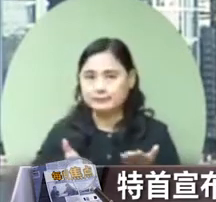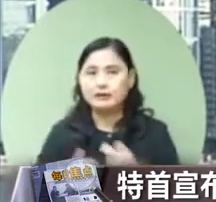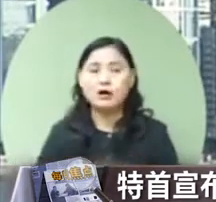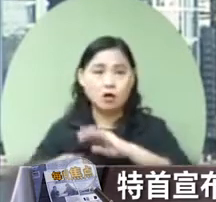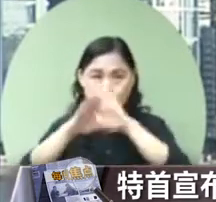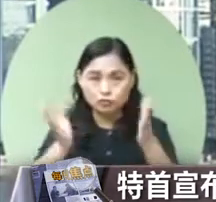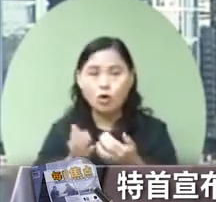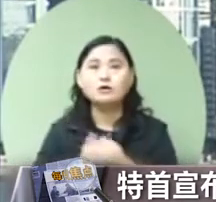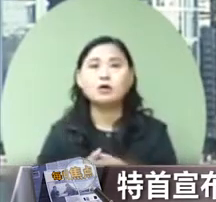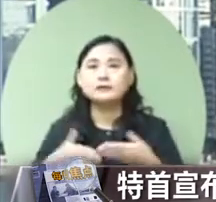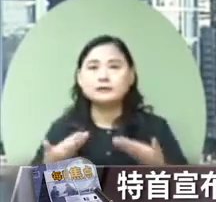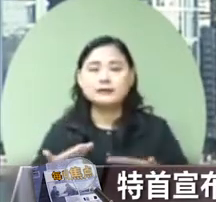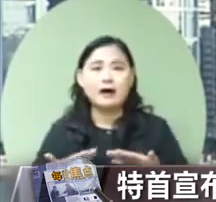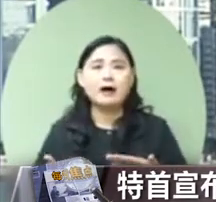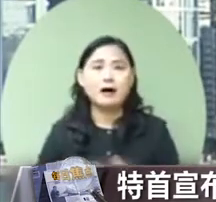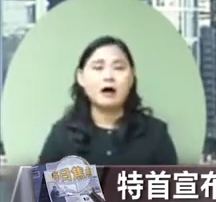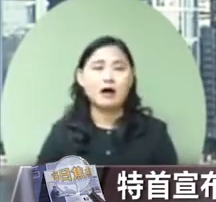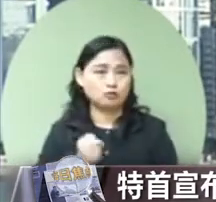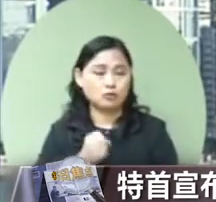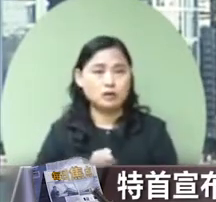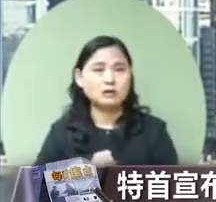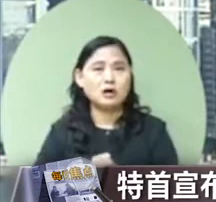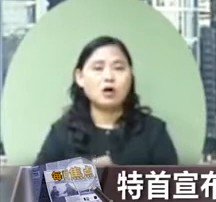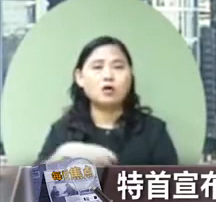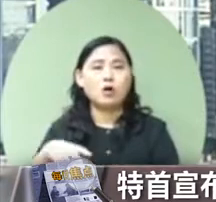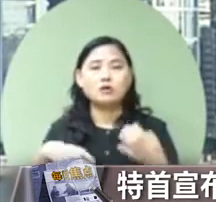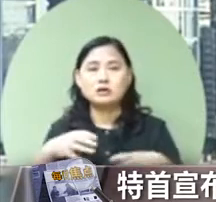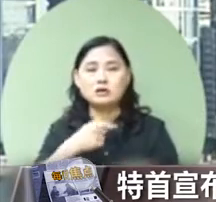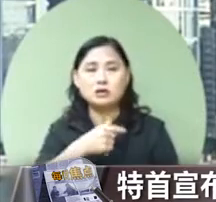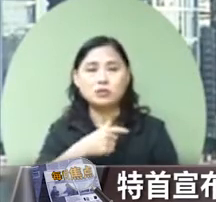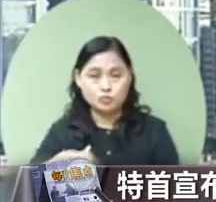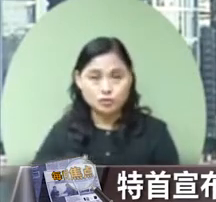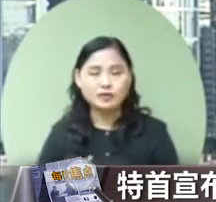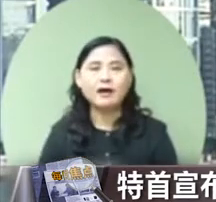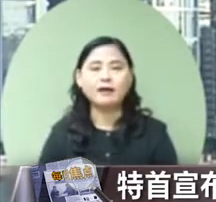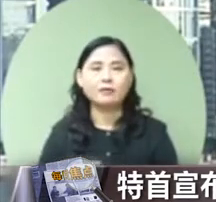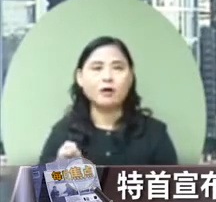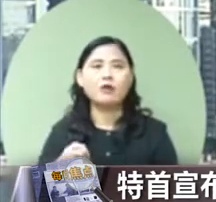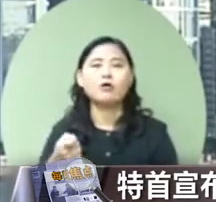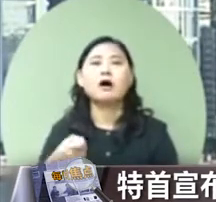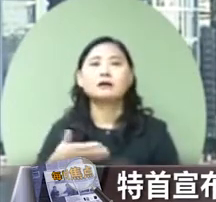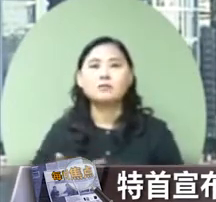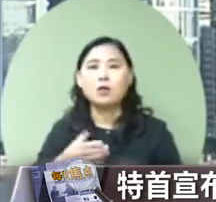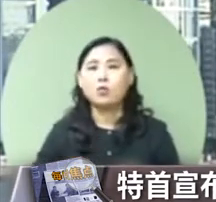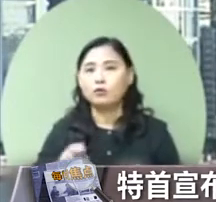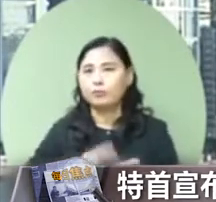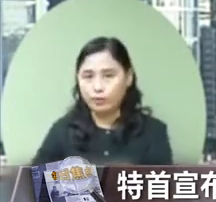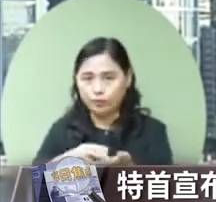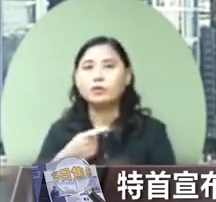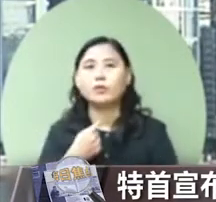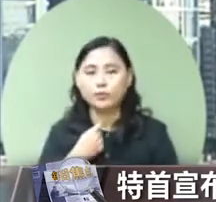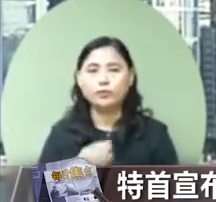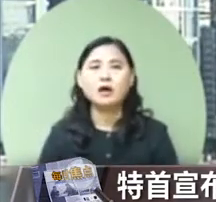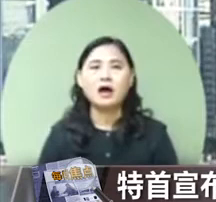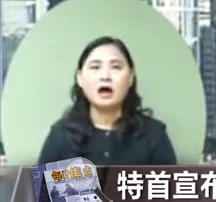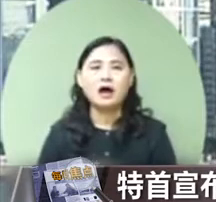的現任仍然在任的區議員咧，將會在今日稍後咧就收到呢個宣誓儀式的邀請函。當然啦，佢